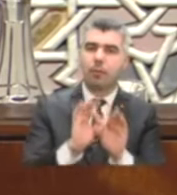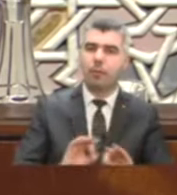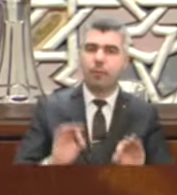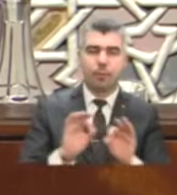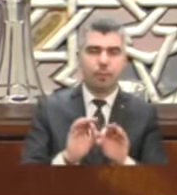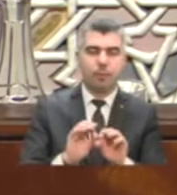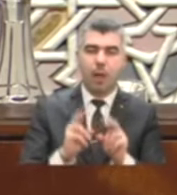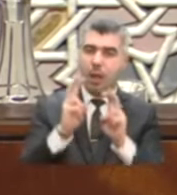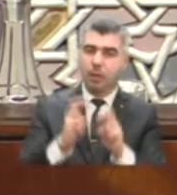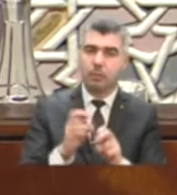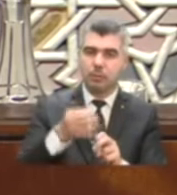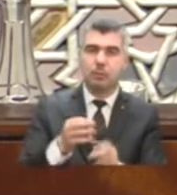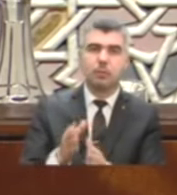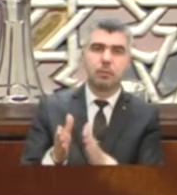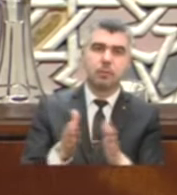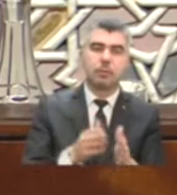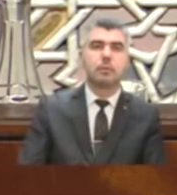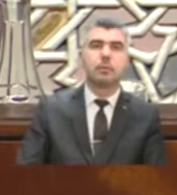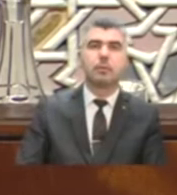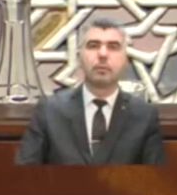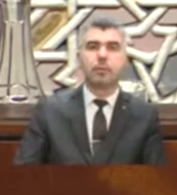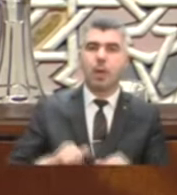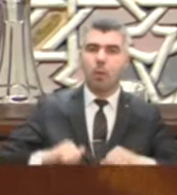النائبة المحترمة. السيد الوزير،